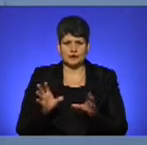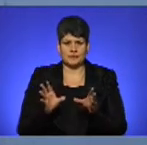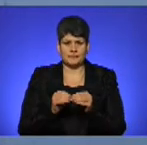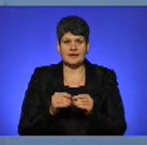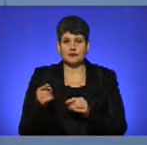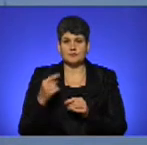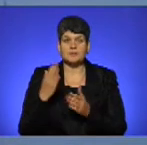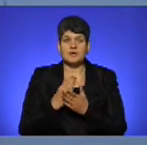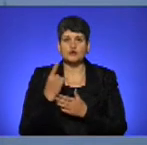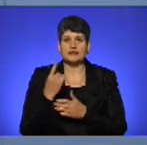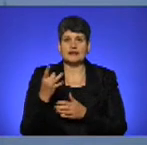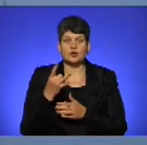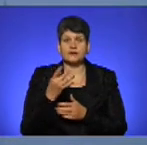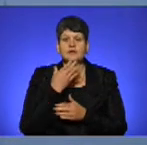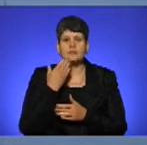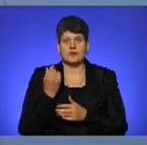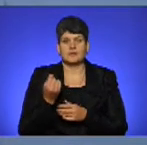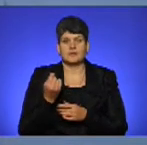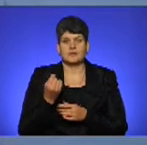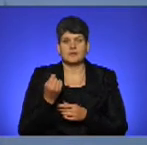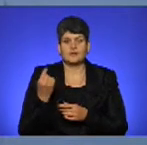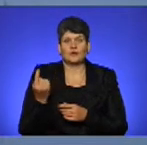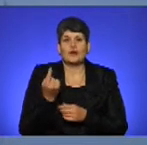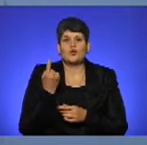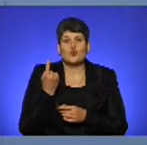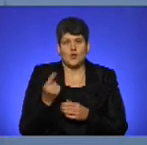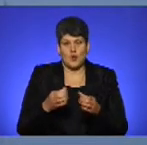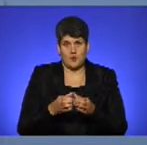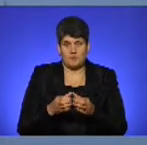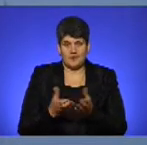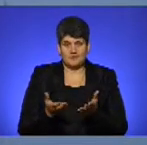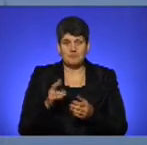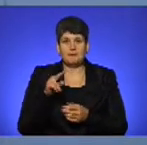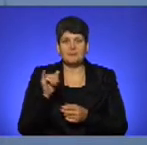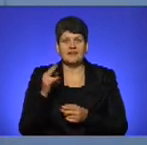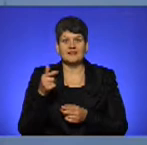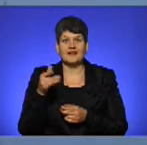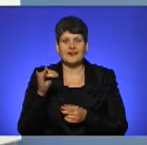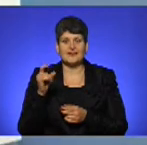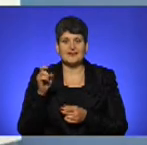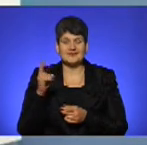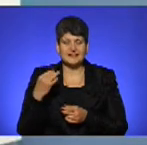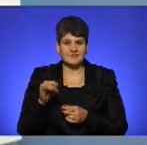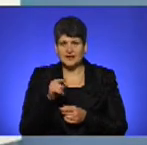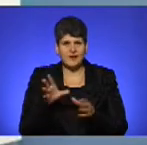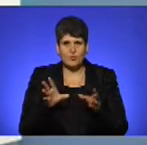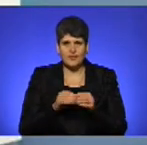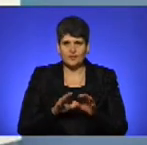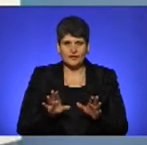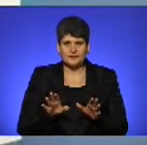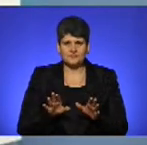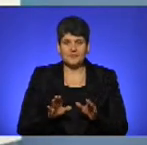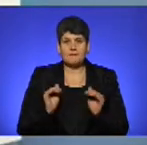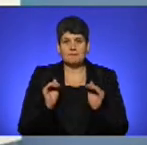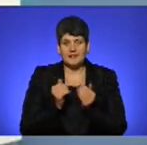має лише один район, де немає жодної громади. Це теж хороший показник. Це який? Підгаєцький. Не об'єднується там. Невеликий